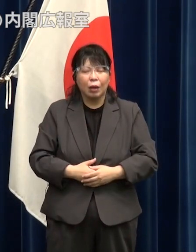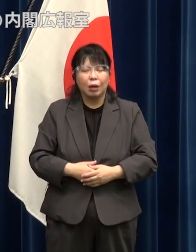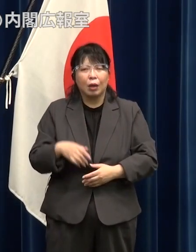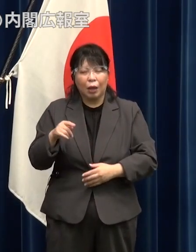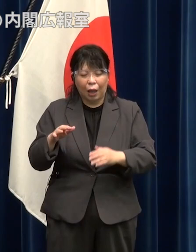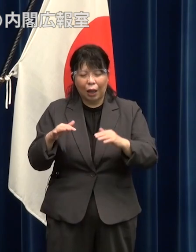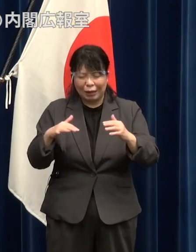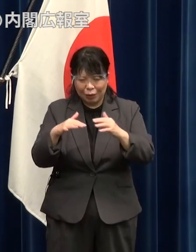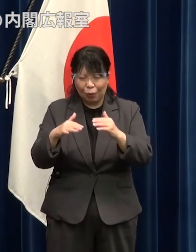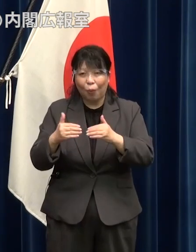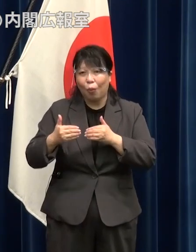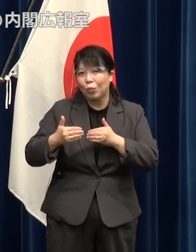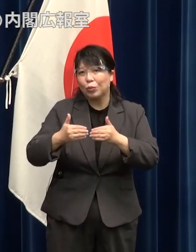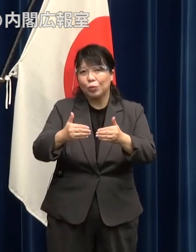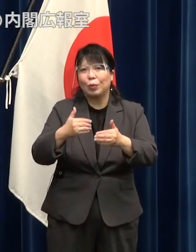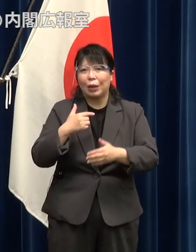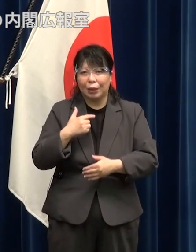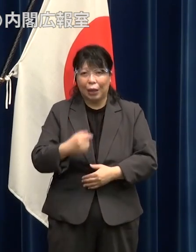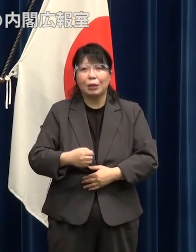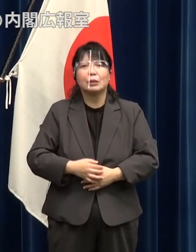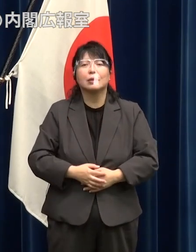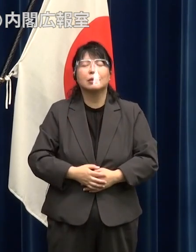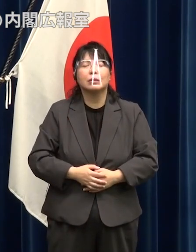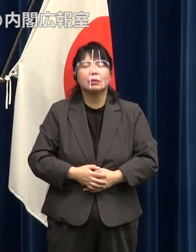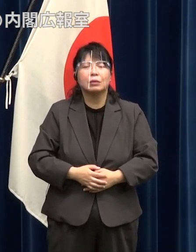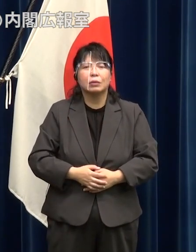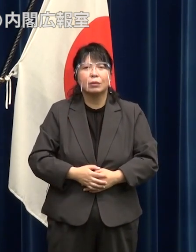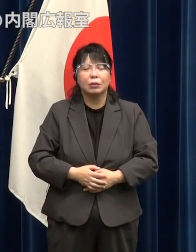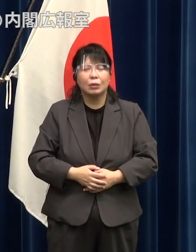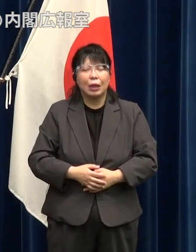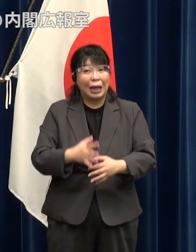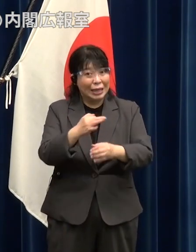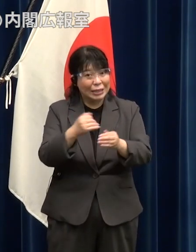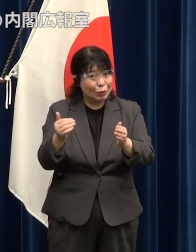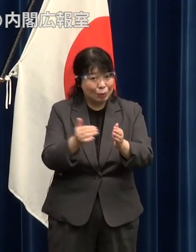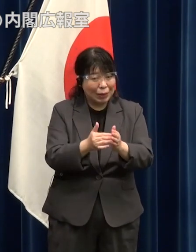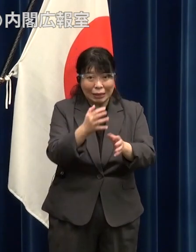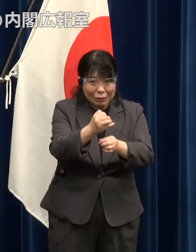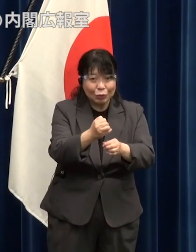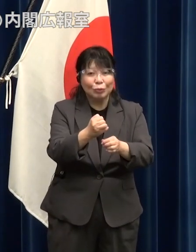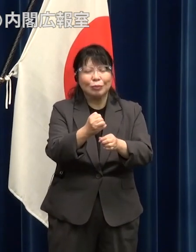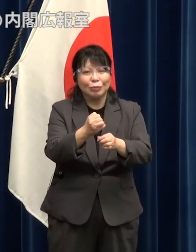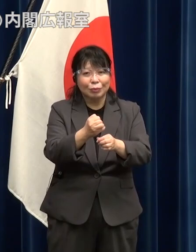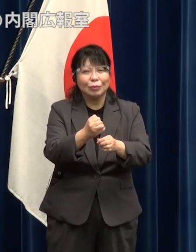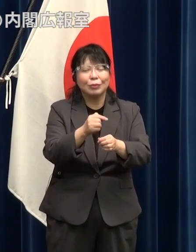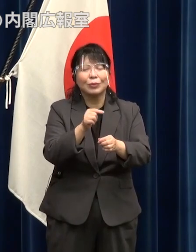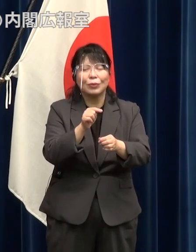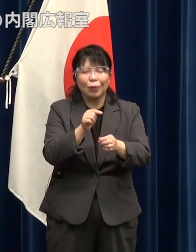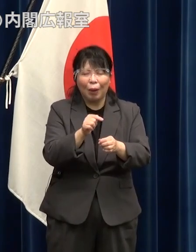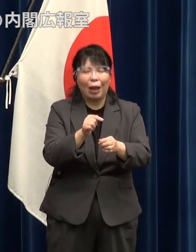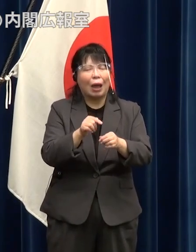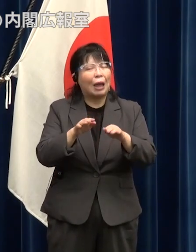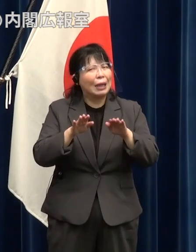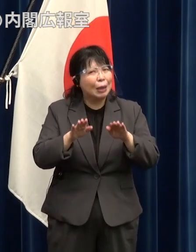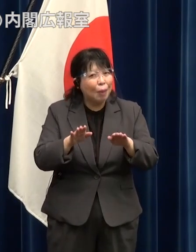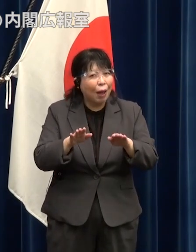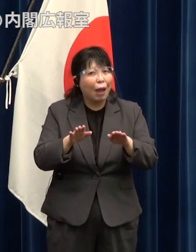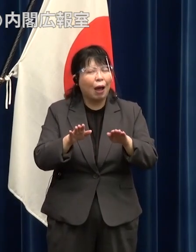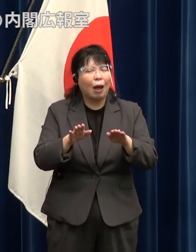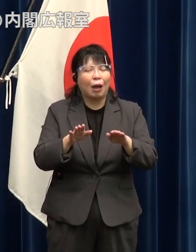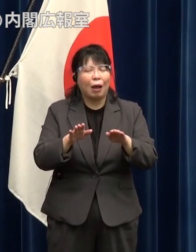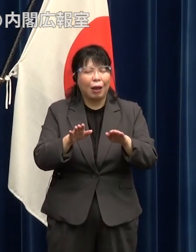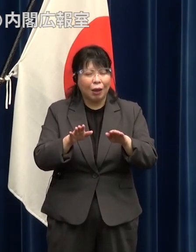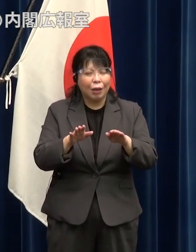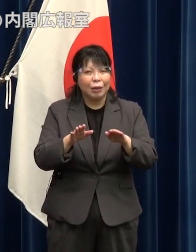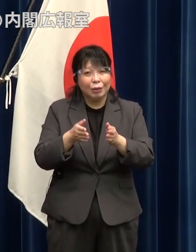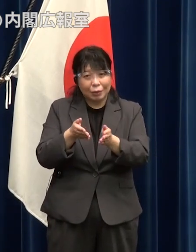を進めていきたいと存じます。いつまでにということでありますが、これについては今言った形で